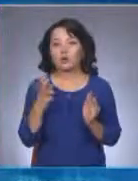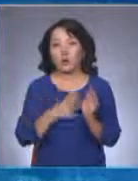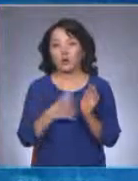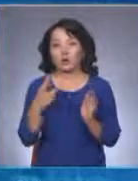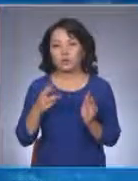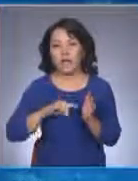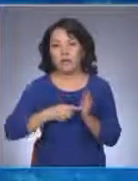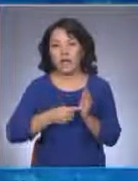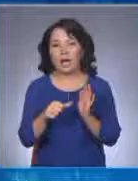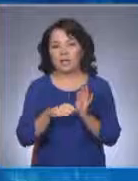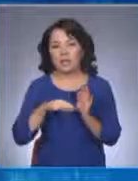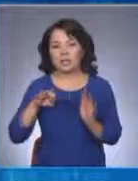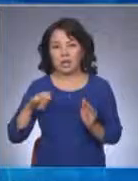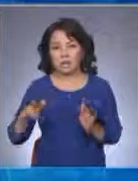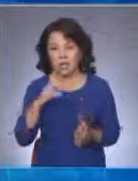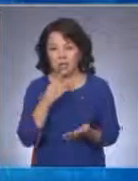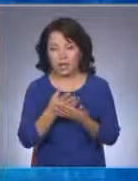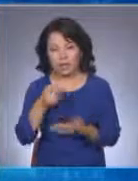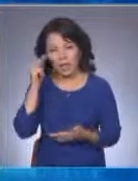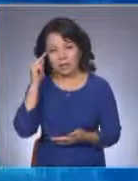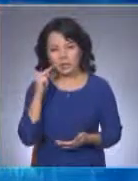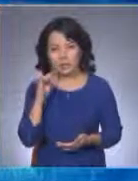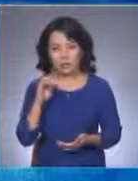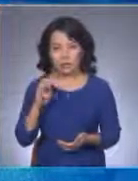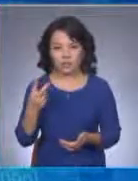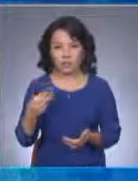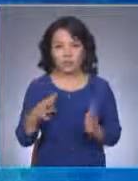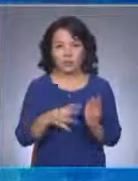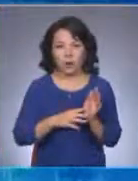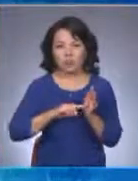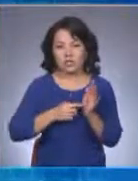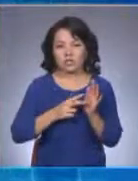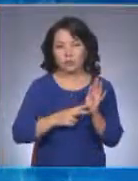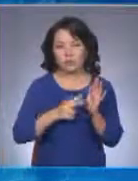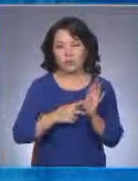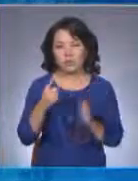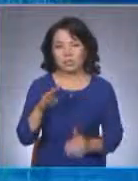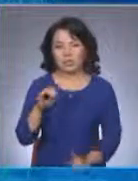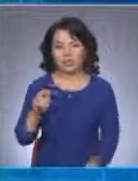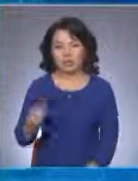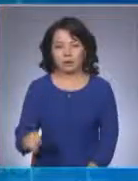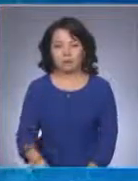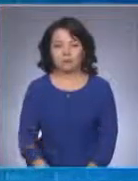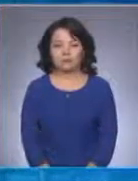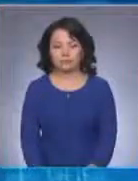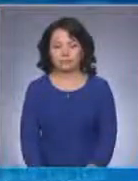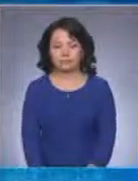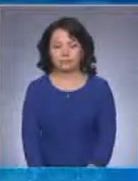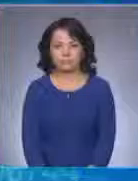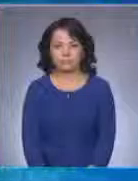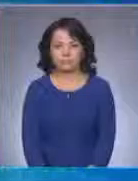293 теңге 6 тиынды межелеп тұр. Ал Қытай юані 29 теңге 71 тиынға тең.